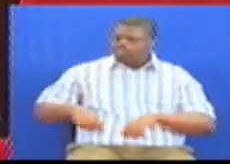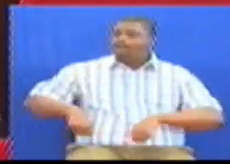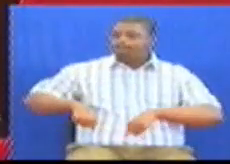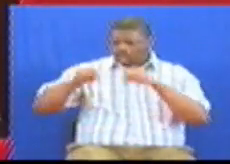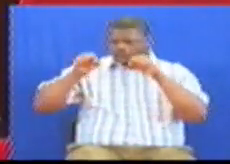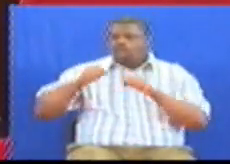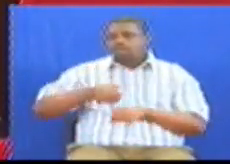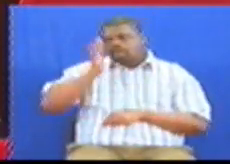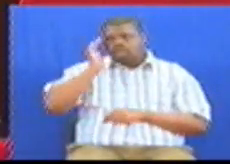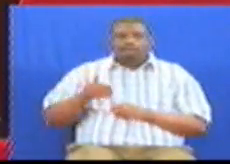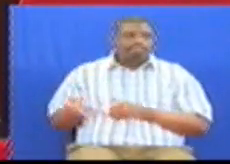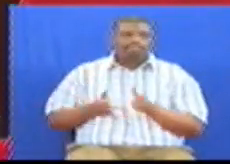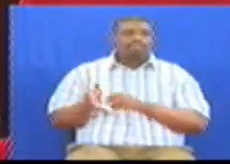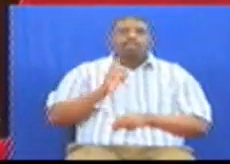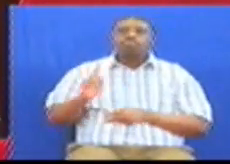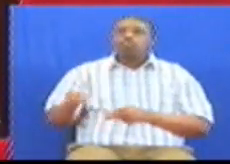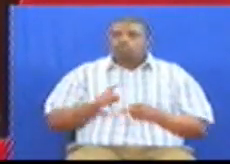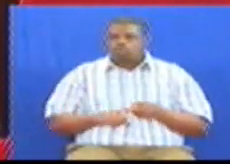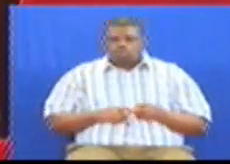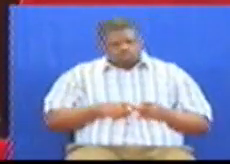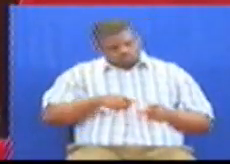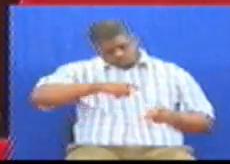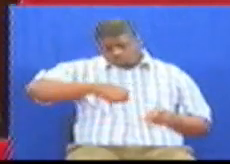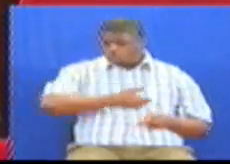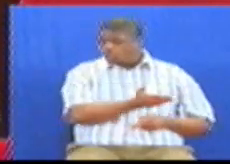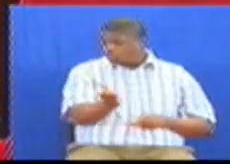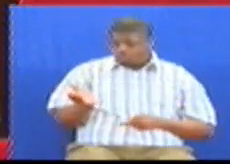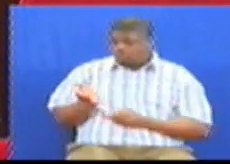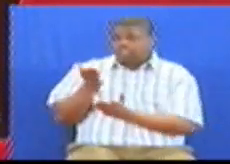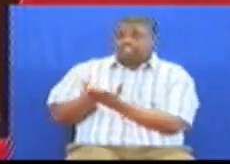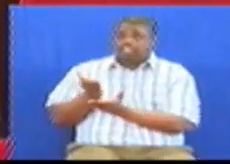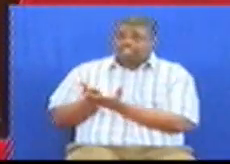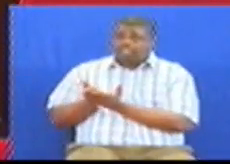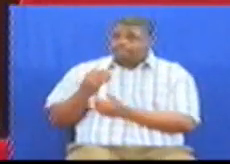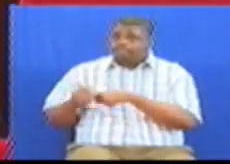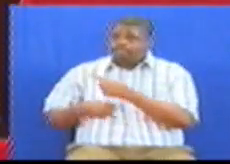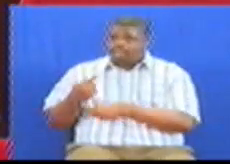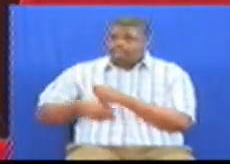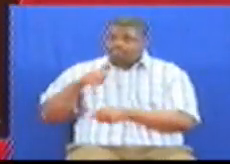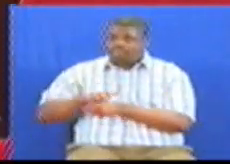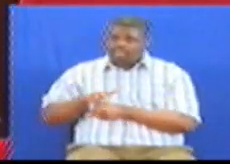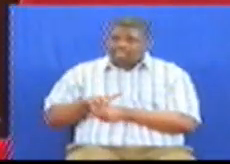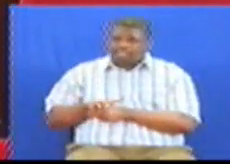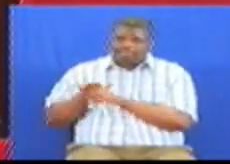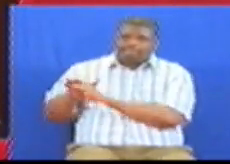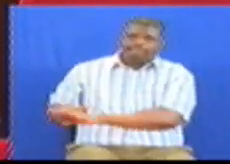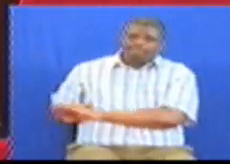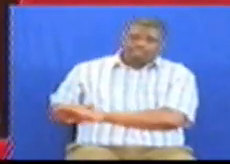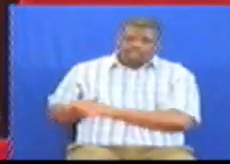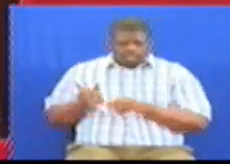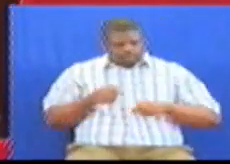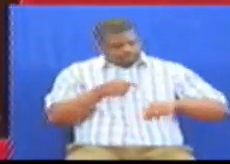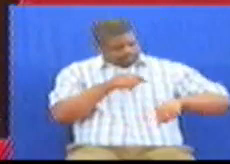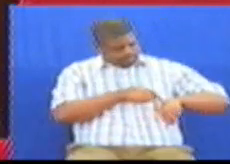hivi. Wote mtakuwa mashahidi katika mamlaka za serikali za mitaa tulikuwa na miradi mingi miporo. Lakini kwa kipindi